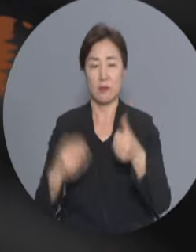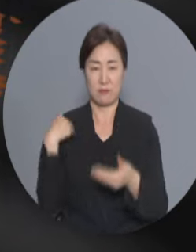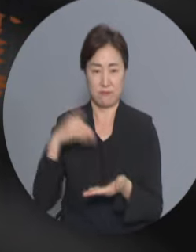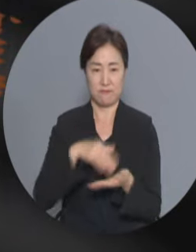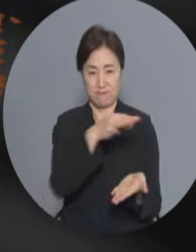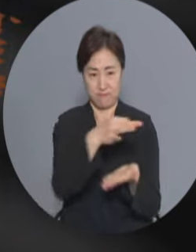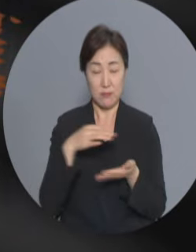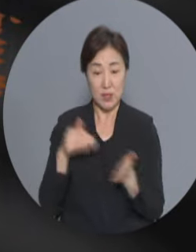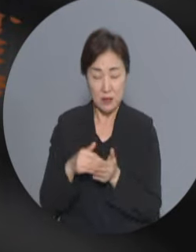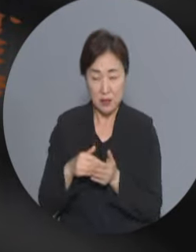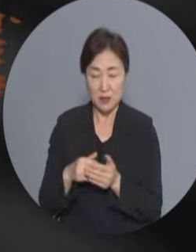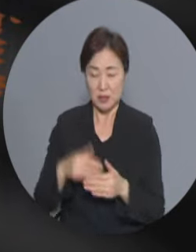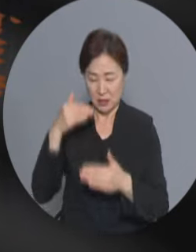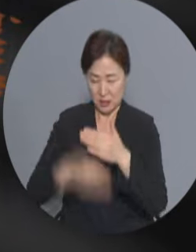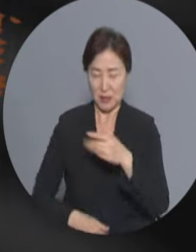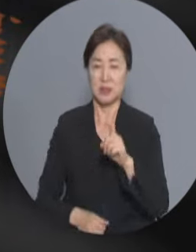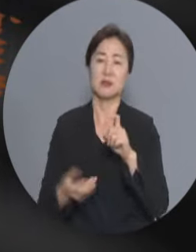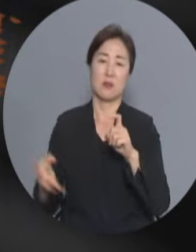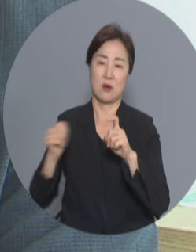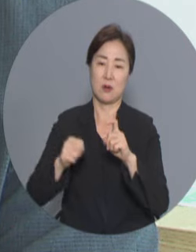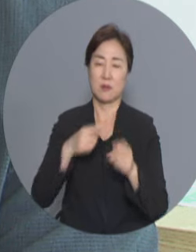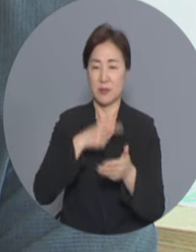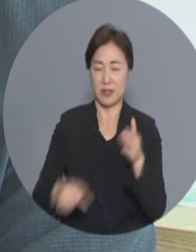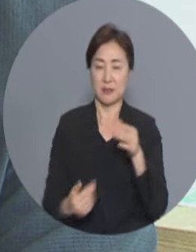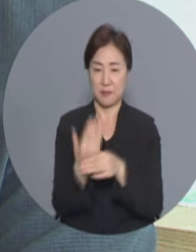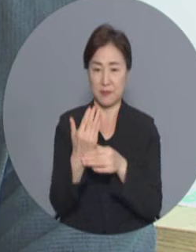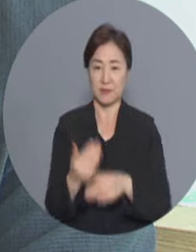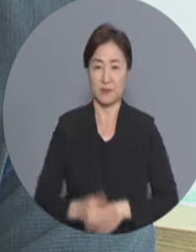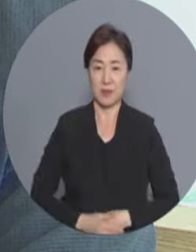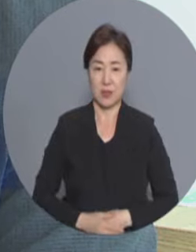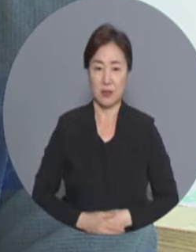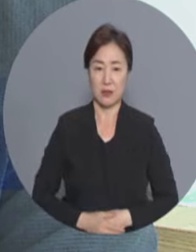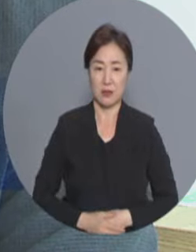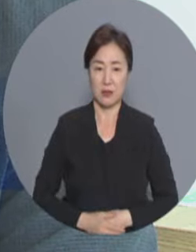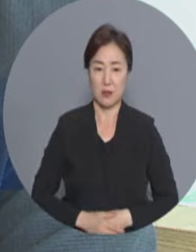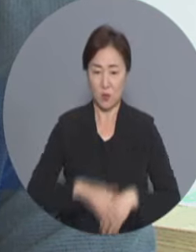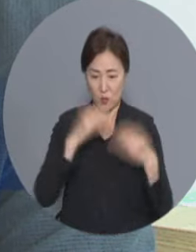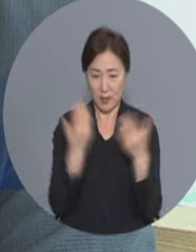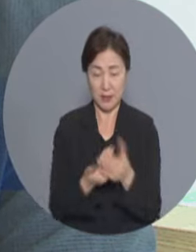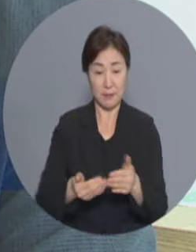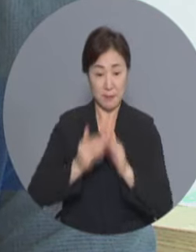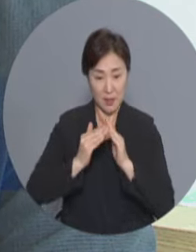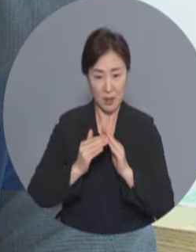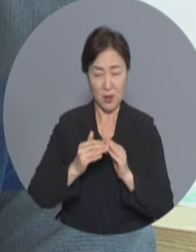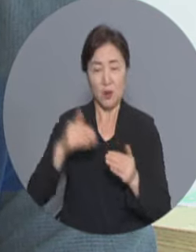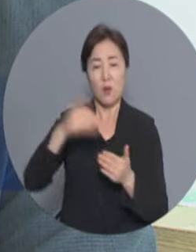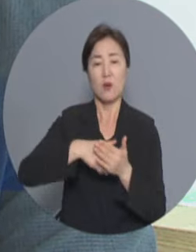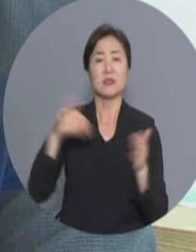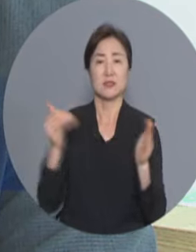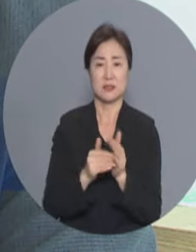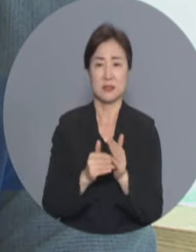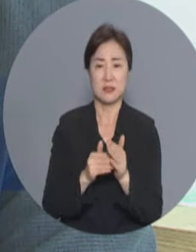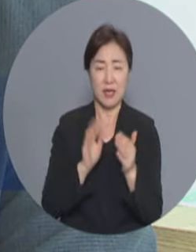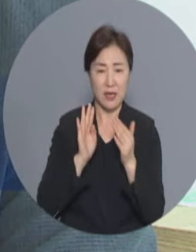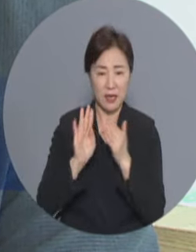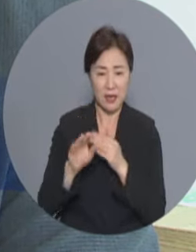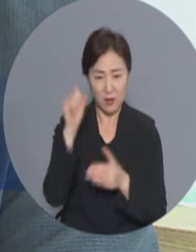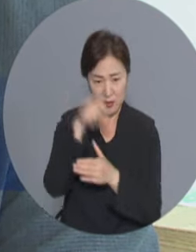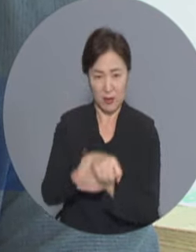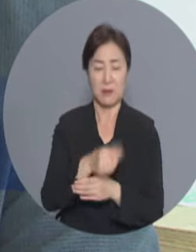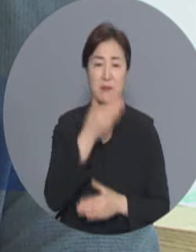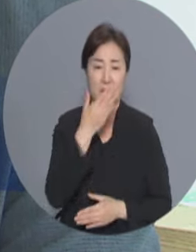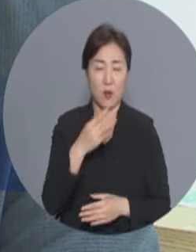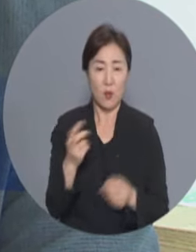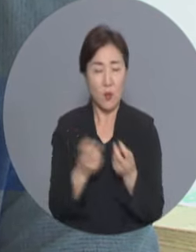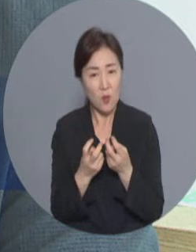뿐 10억 원은 돌려받지 못했습니다. 준공이라는 것은 공사가 마무리되어야지 내줄 수 있는 건데